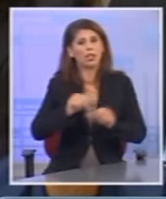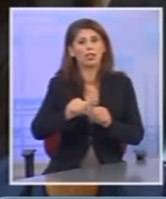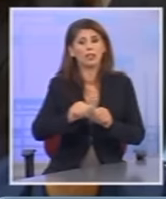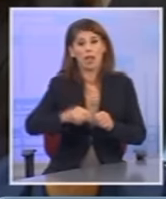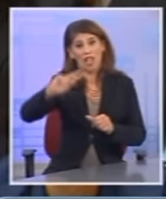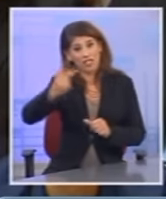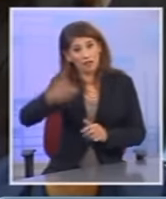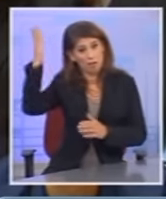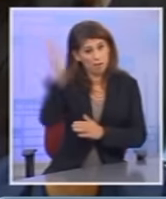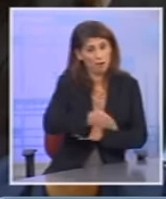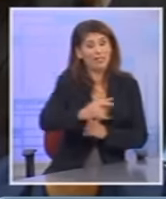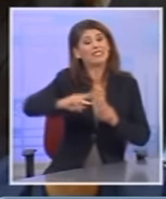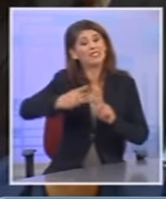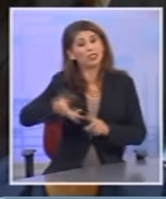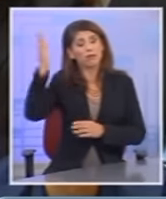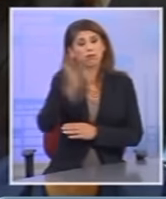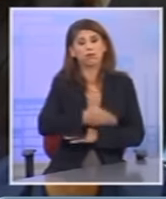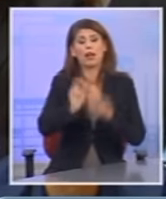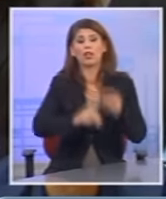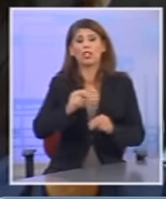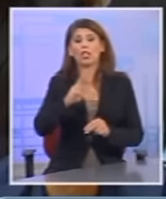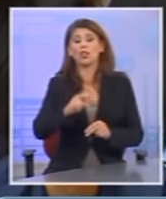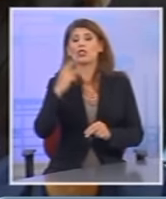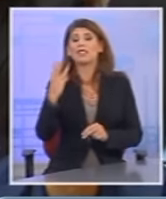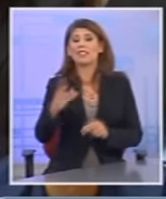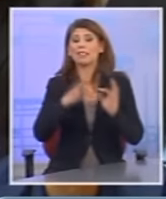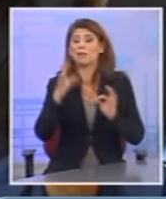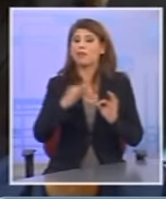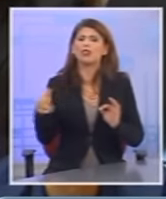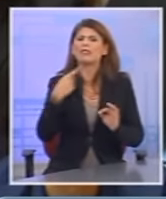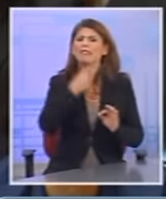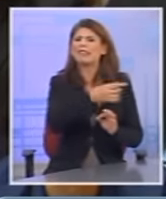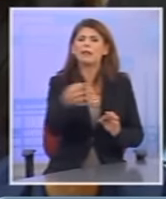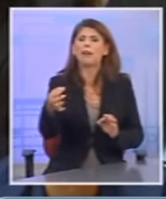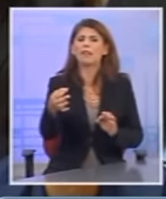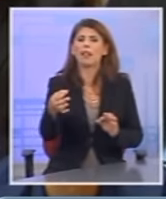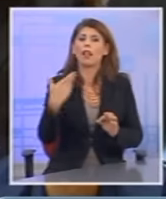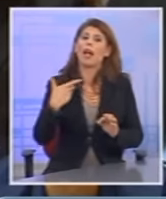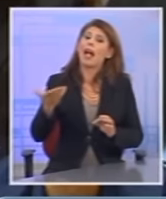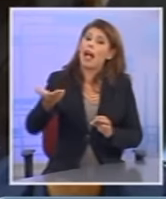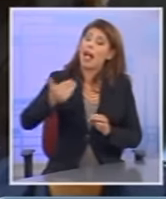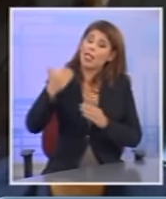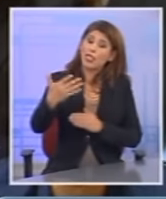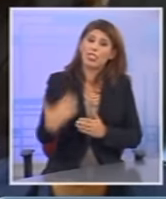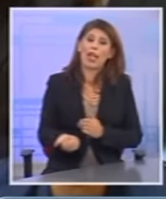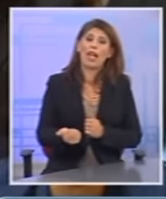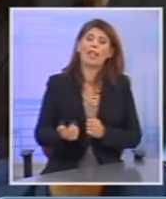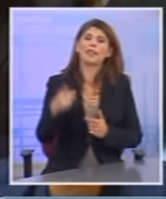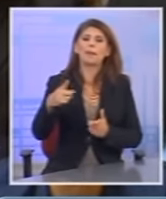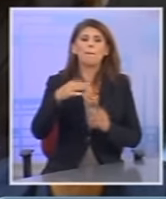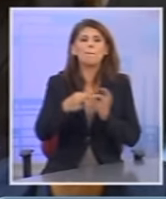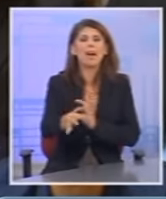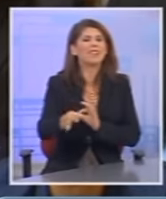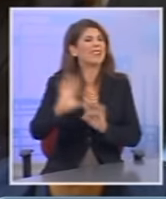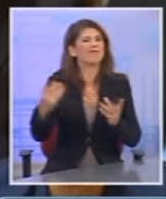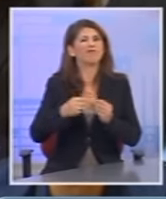χτύπημα με τις εκλογές 20 Σεπτεμβρίου λέγοντας πάλι ότι θα πάρετε αντιμνημονιακά μέτρα και θα πάρετε